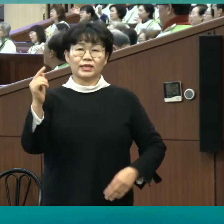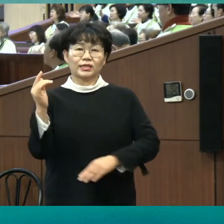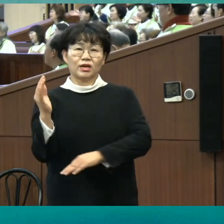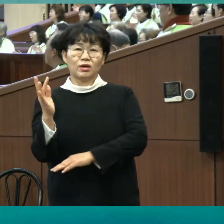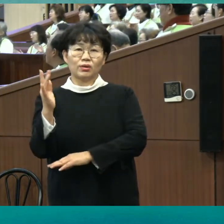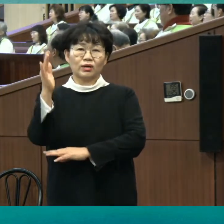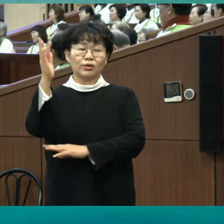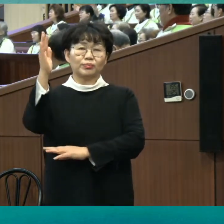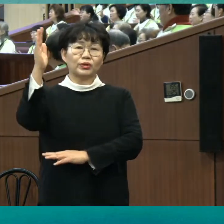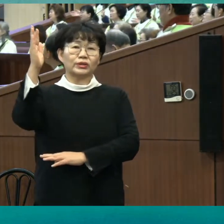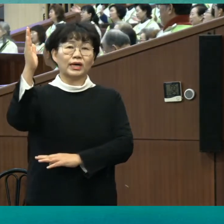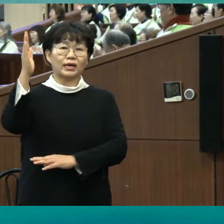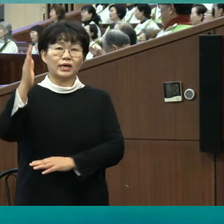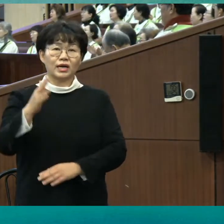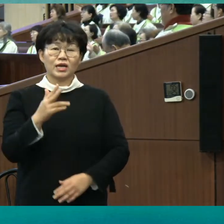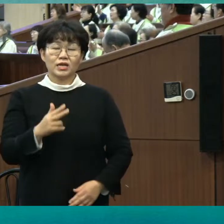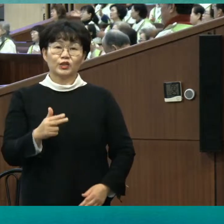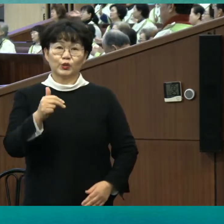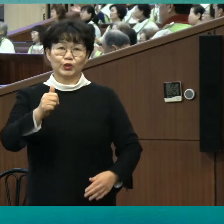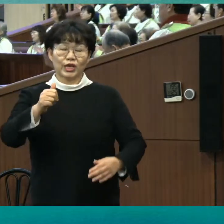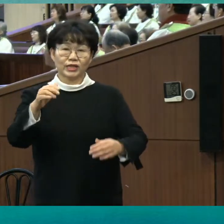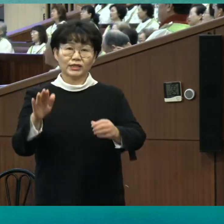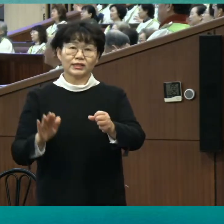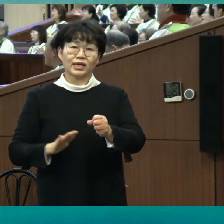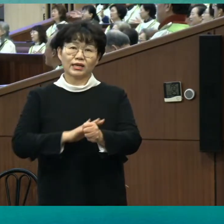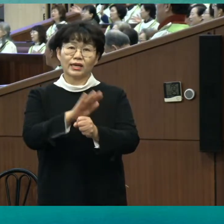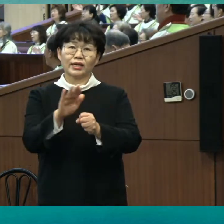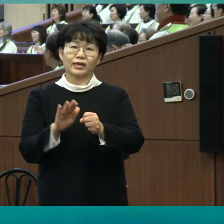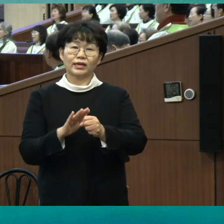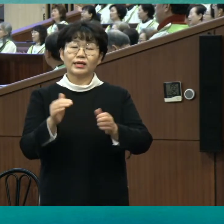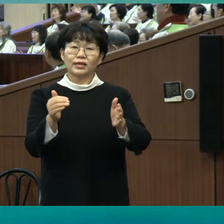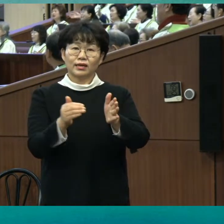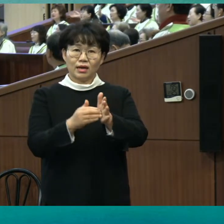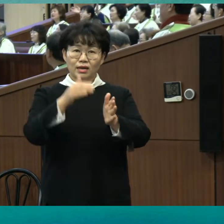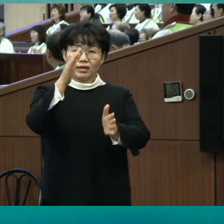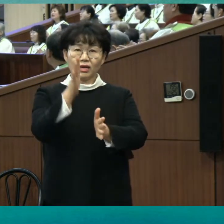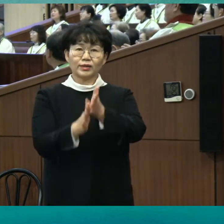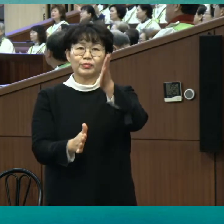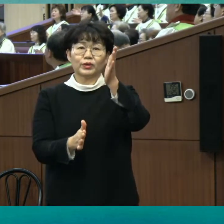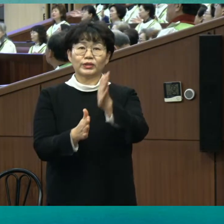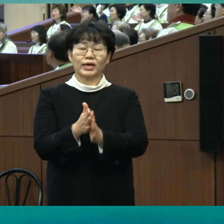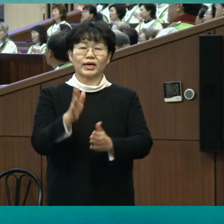빛이 영화롭도다. 주의 그 사랑 한량 없도다.